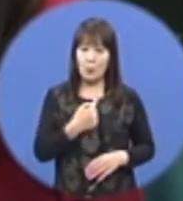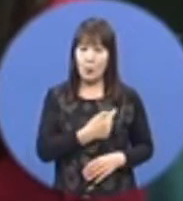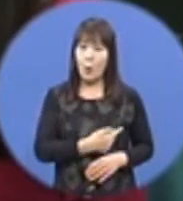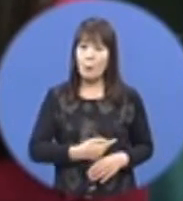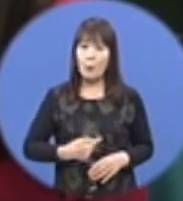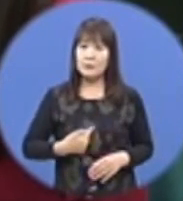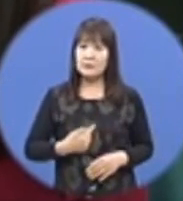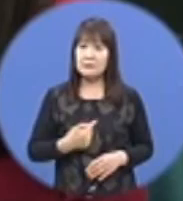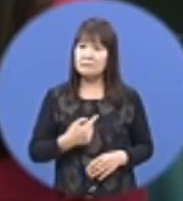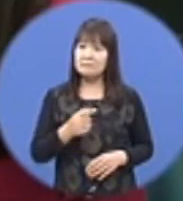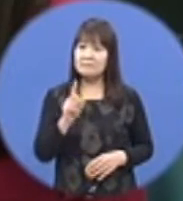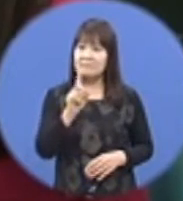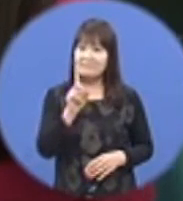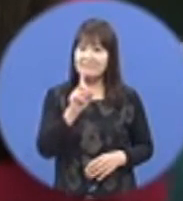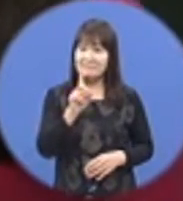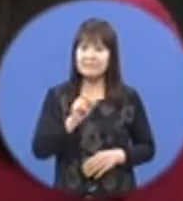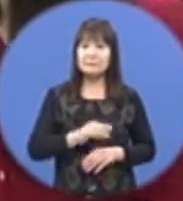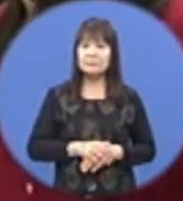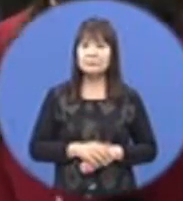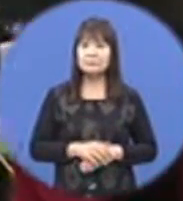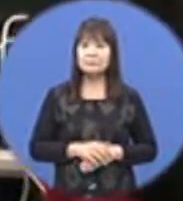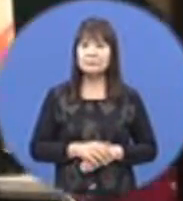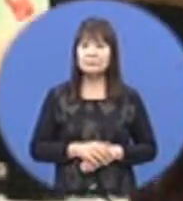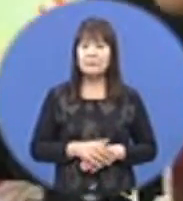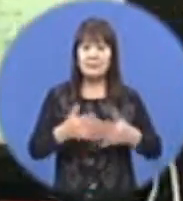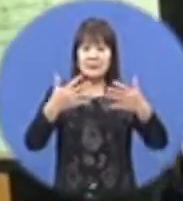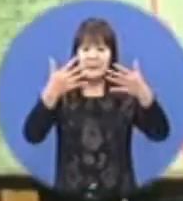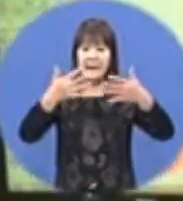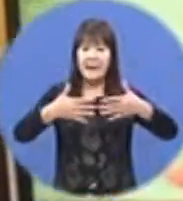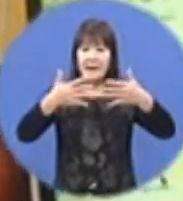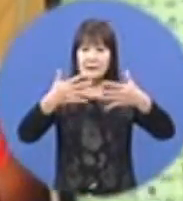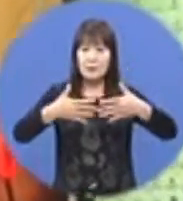て作ったんですか？ はい、まず映像